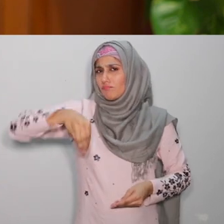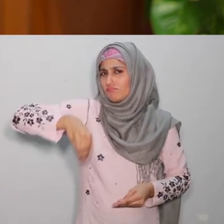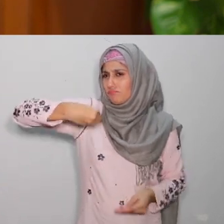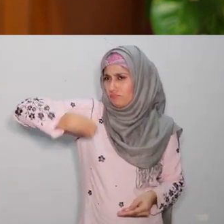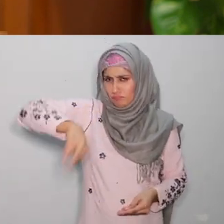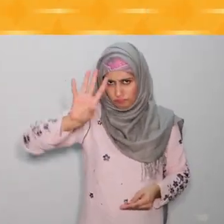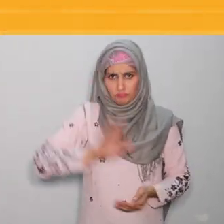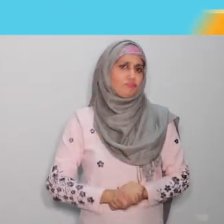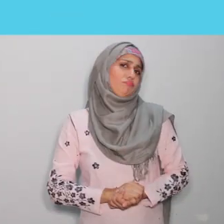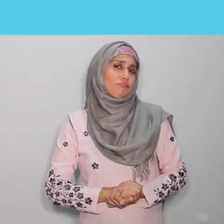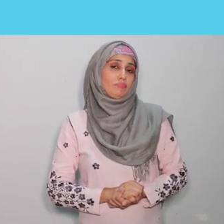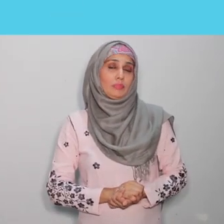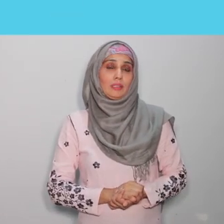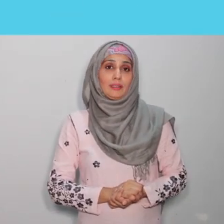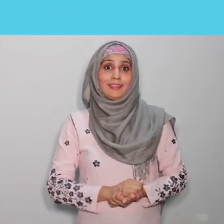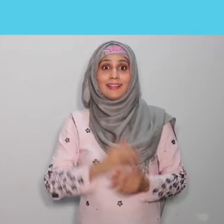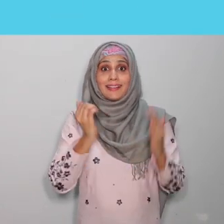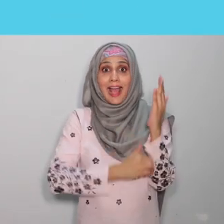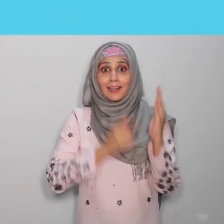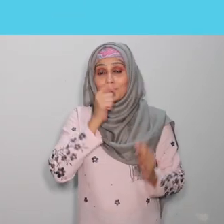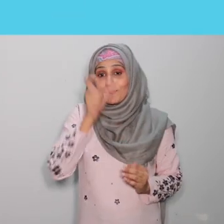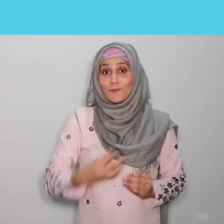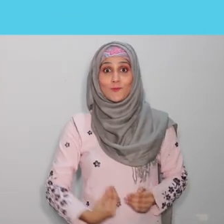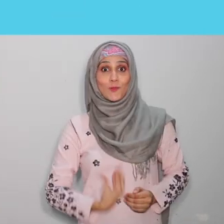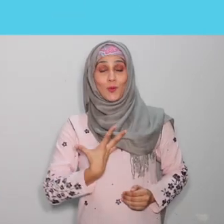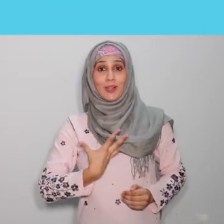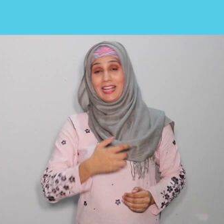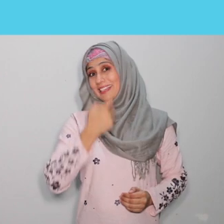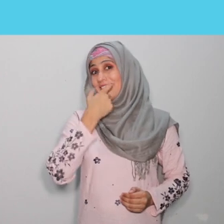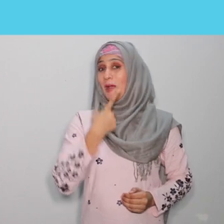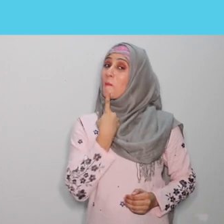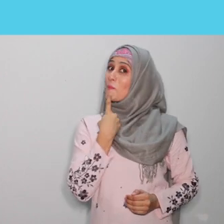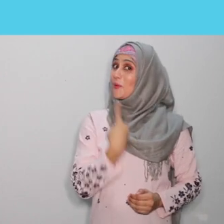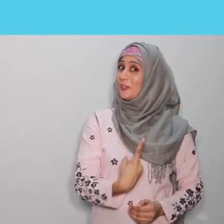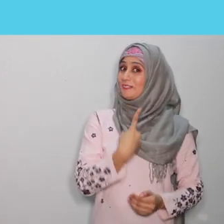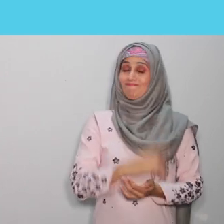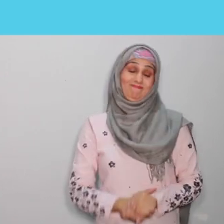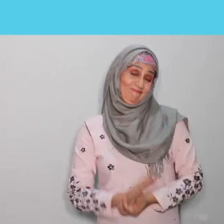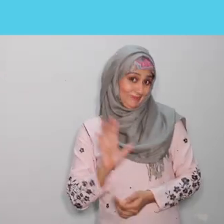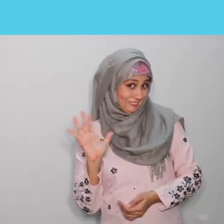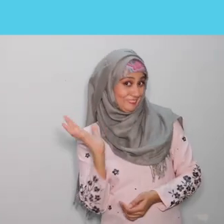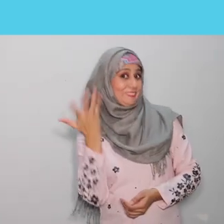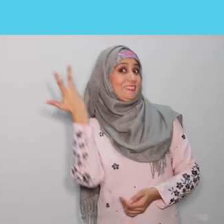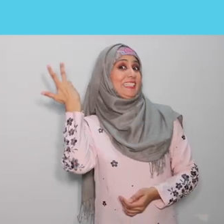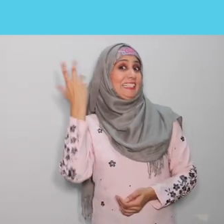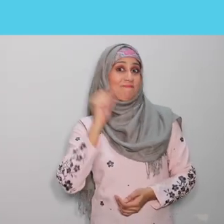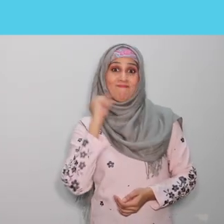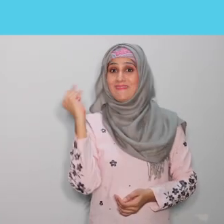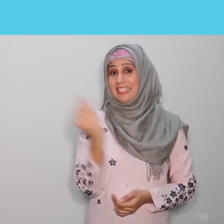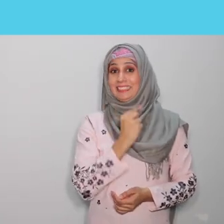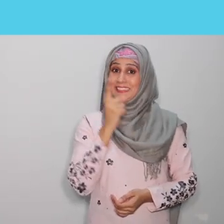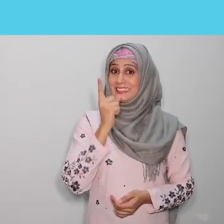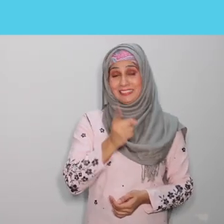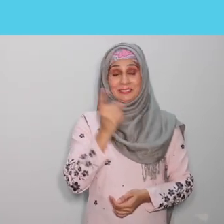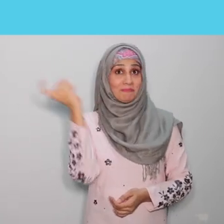जाकर बेच सकते हैं। लकड़हारा खुश हो गया और हंसते हुए बोला, वाह चालाक